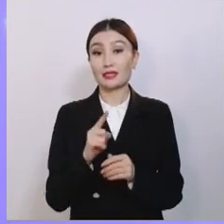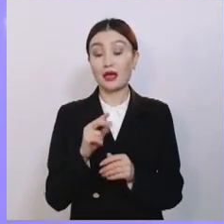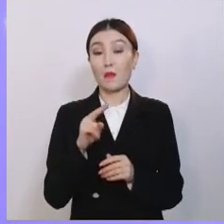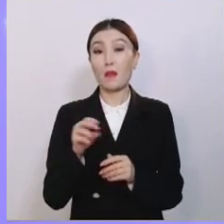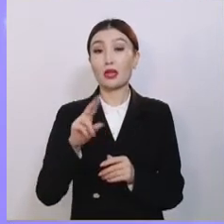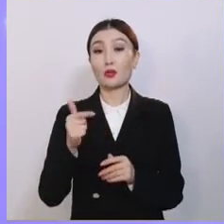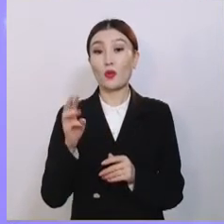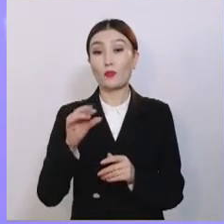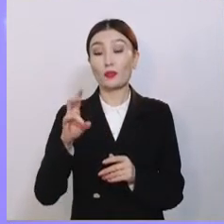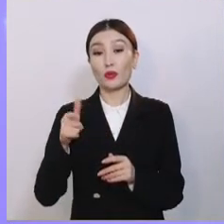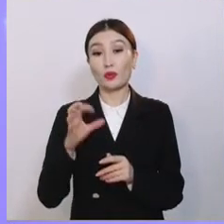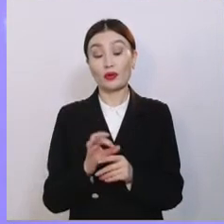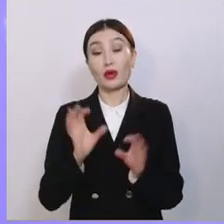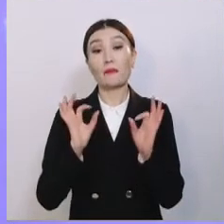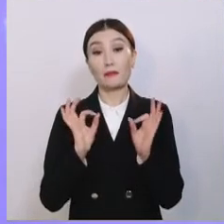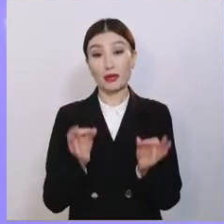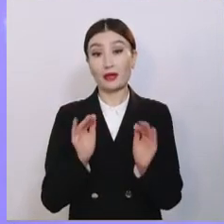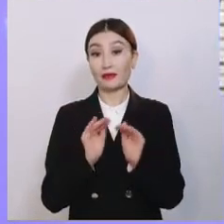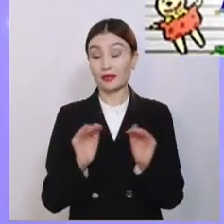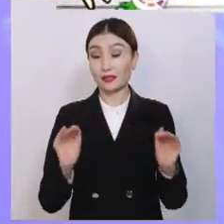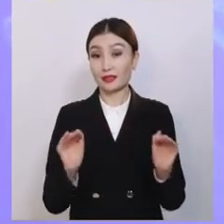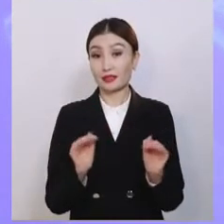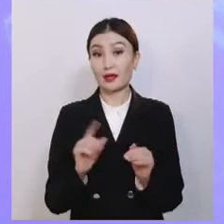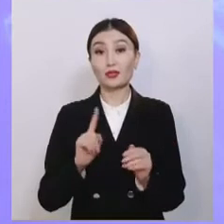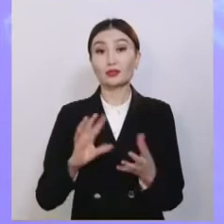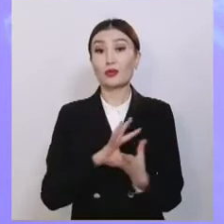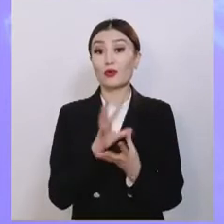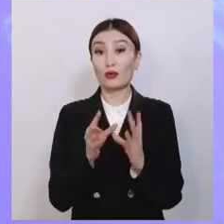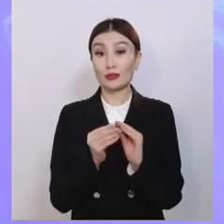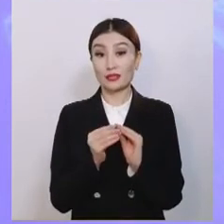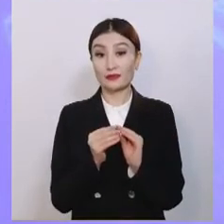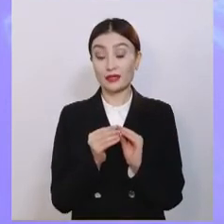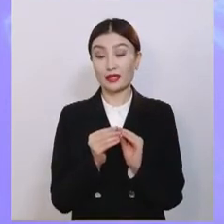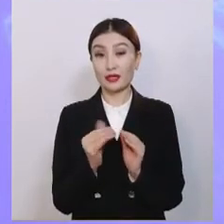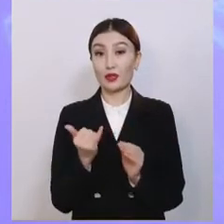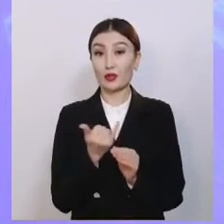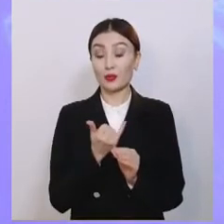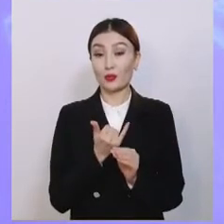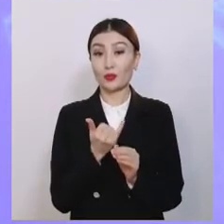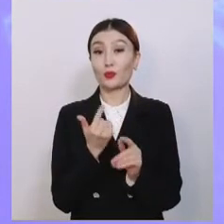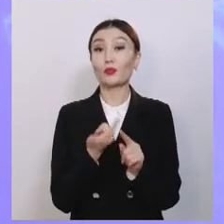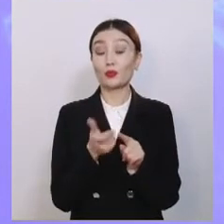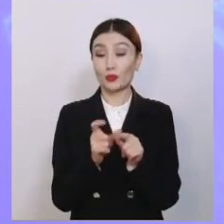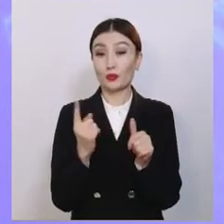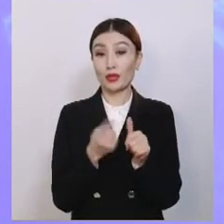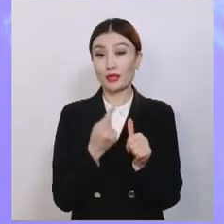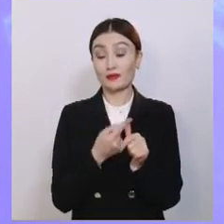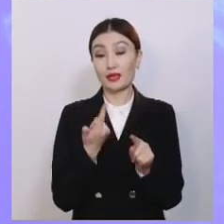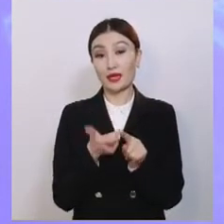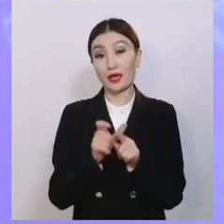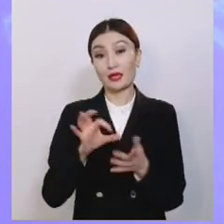подъемного. Правильно, ребята. Но что общего у названных вами ответа?